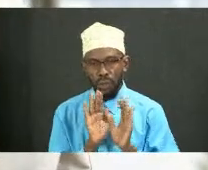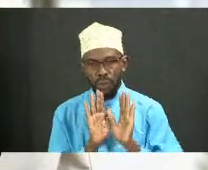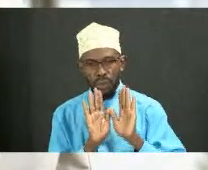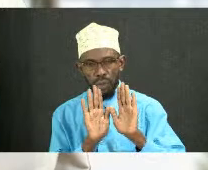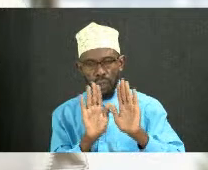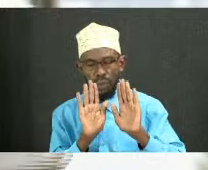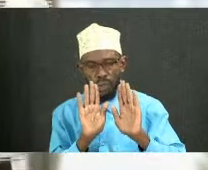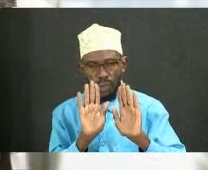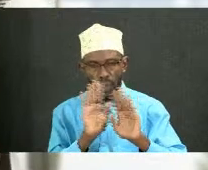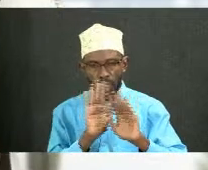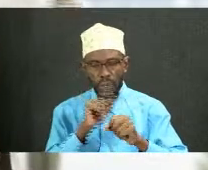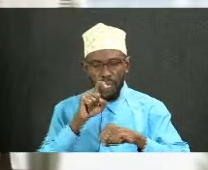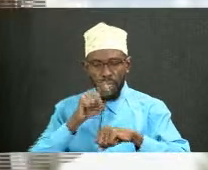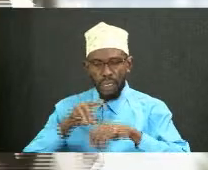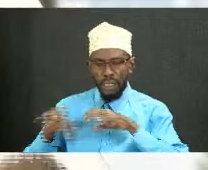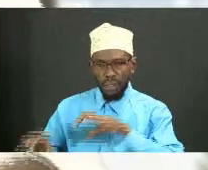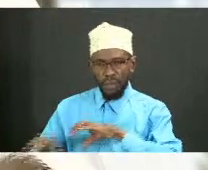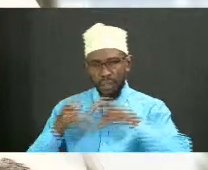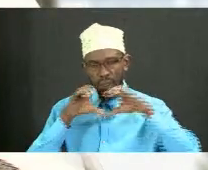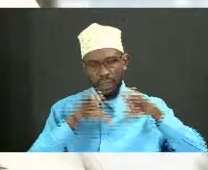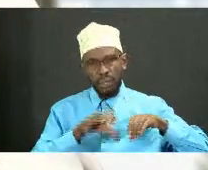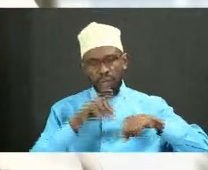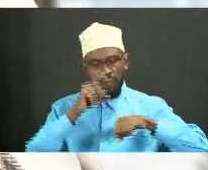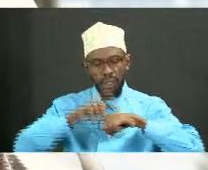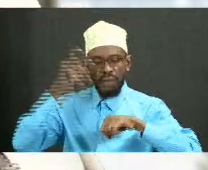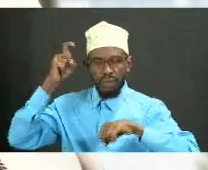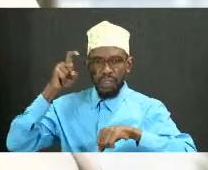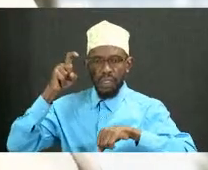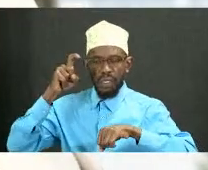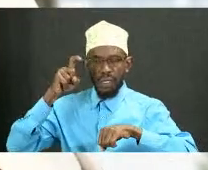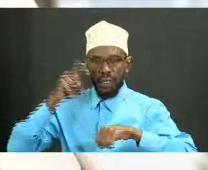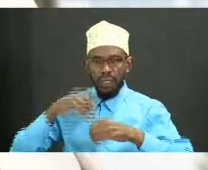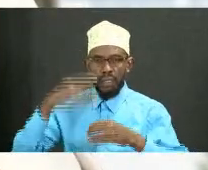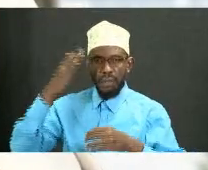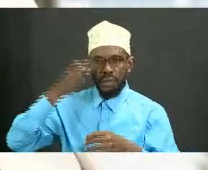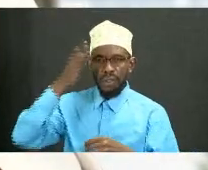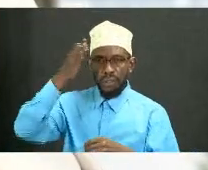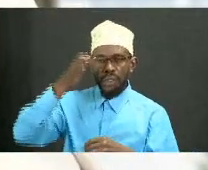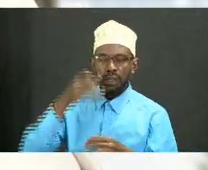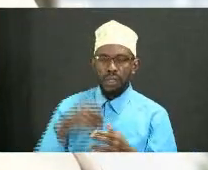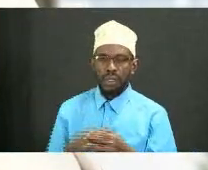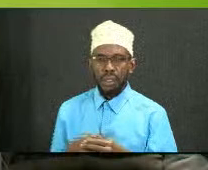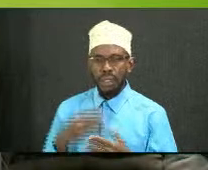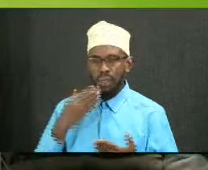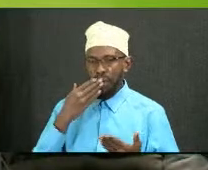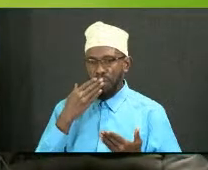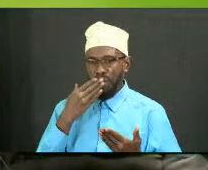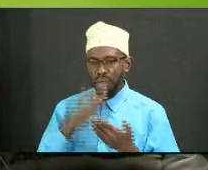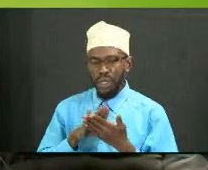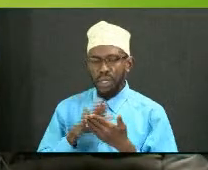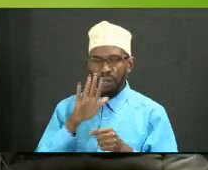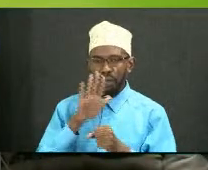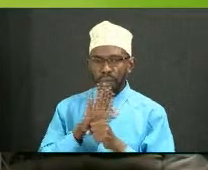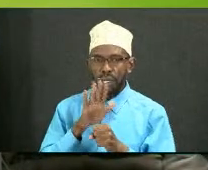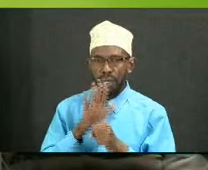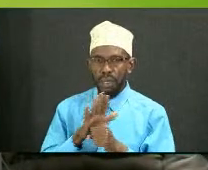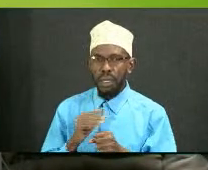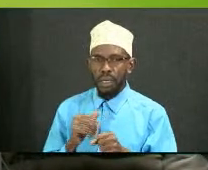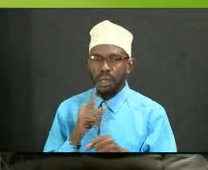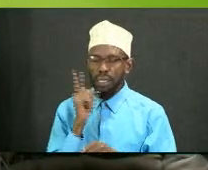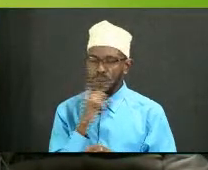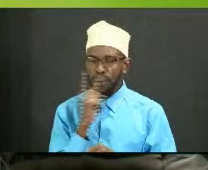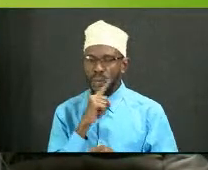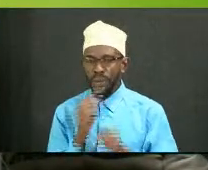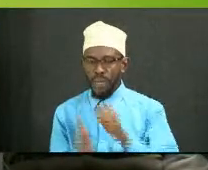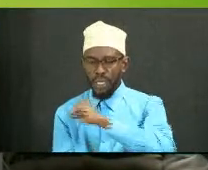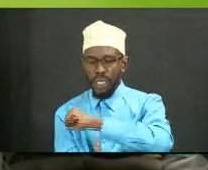kuzuia athari ya misukosuko ambayo inaweza kumkumba siku za usoni. Naam, shukran za dhati sana. Tahadhari kabla